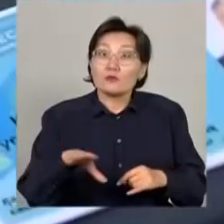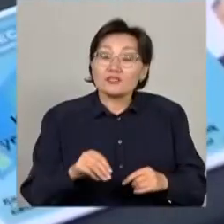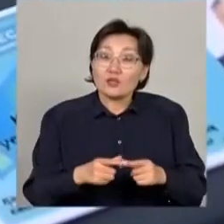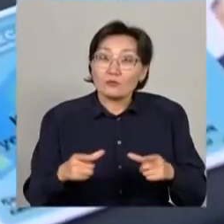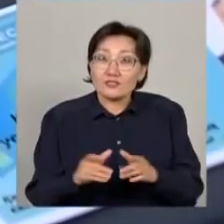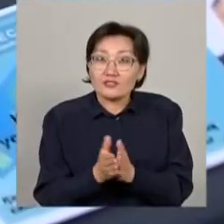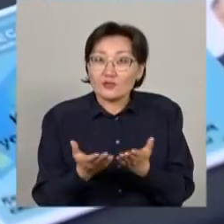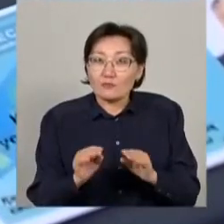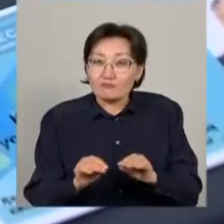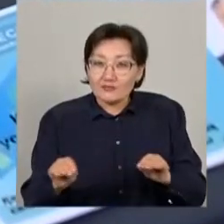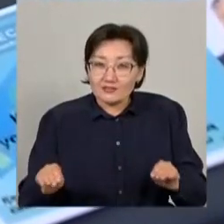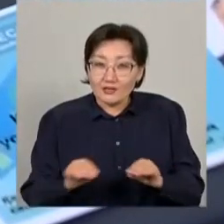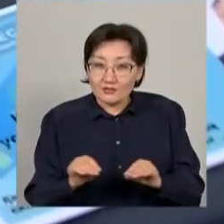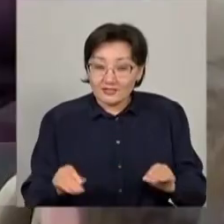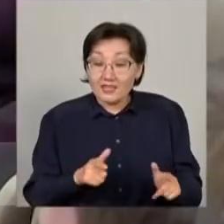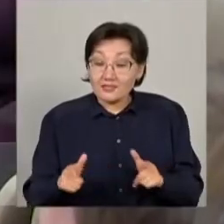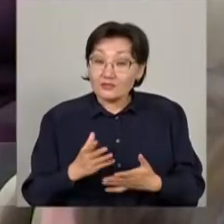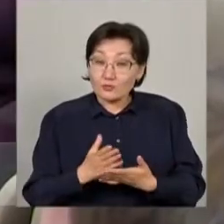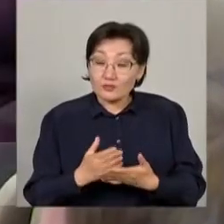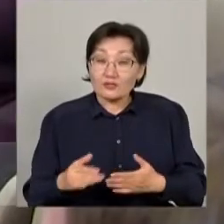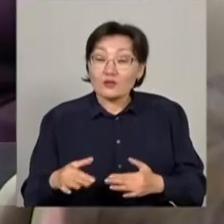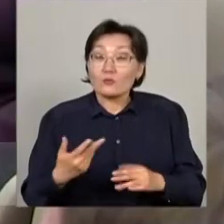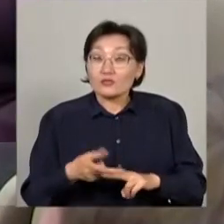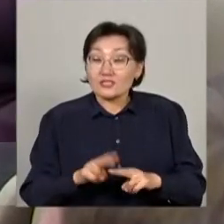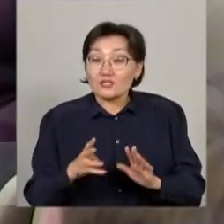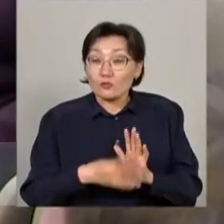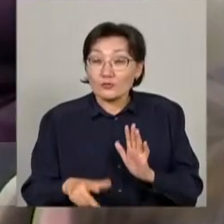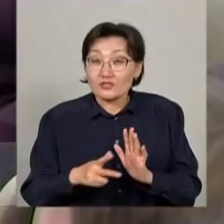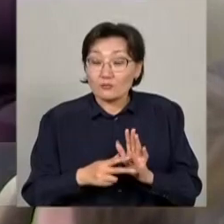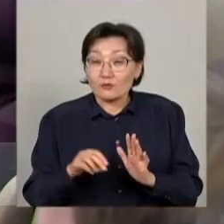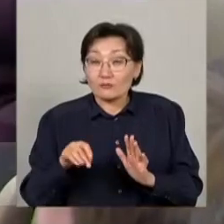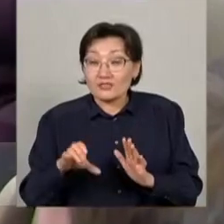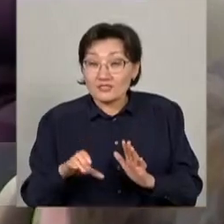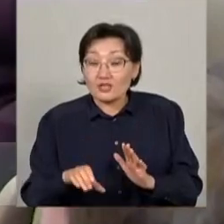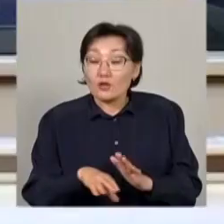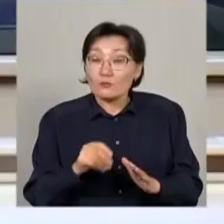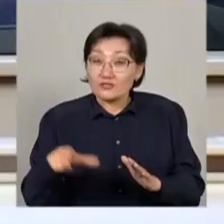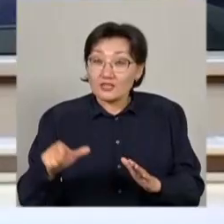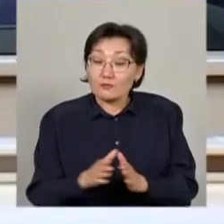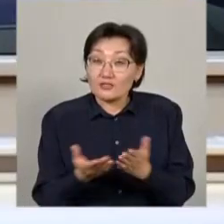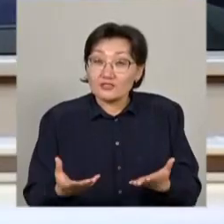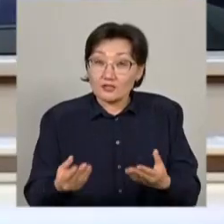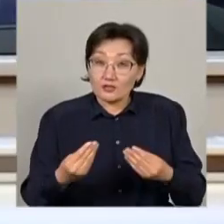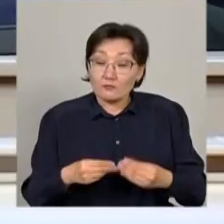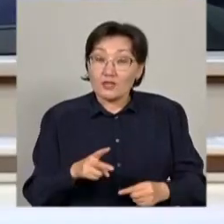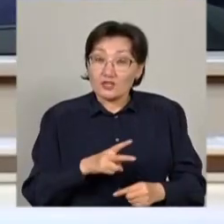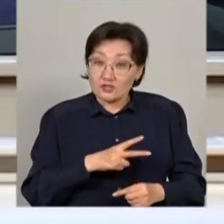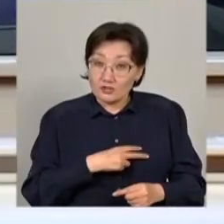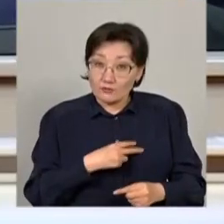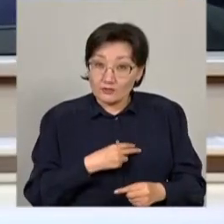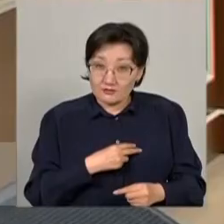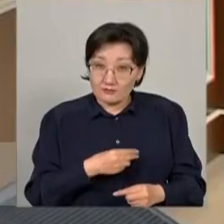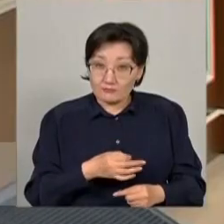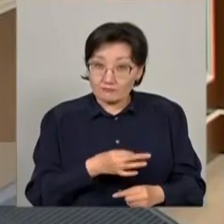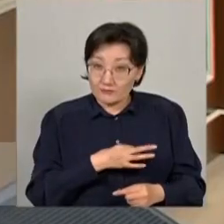куәліктері қаз-қатар тізіліп дайындалған екен. Көп ұзамай 98 мәжіліс депутаты куәліктерін алып төсбелгілерін